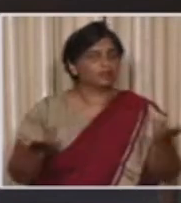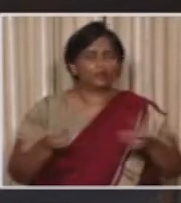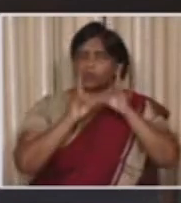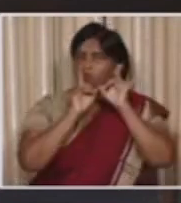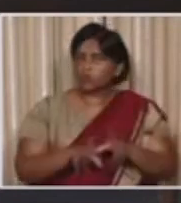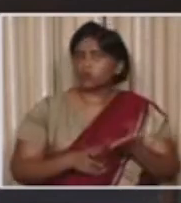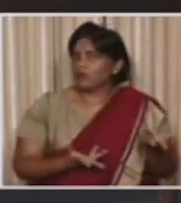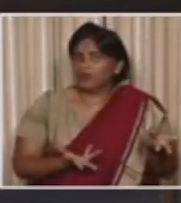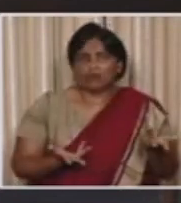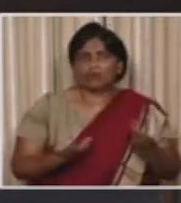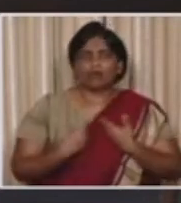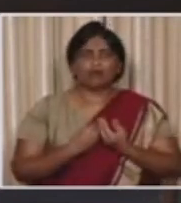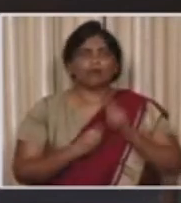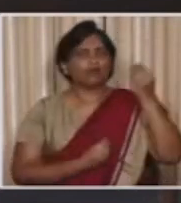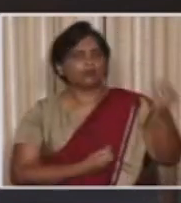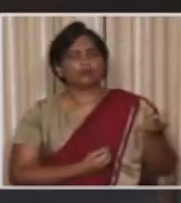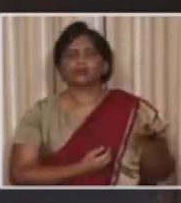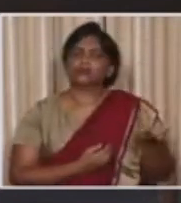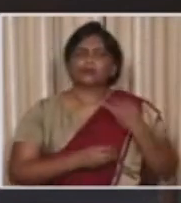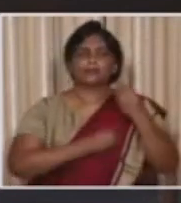එහෙවු එකේ අපි දීලා තියෙනවා